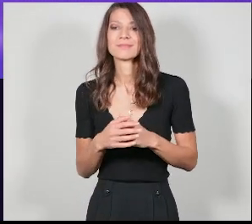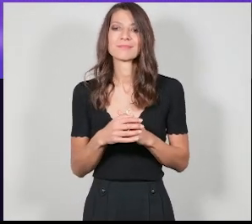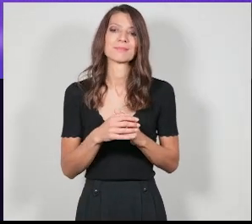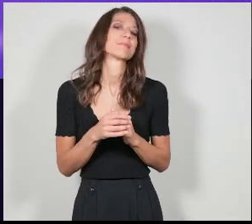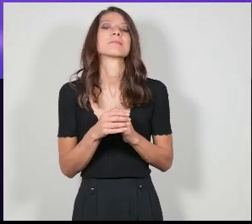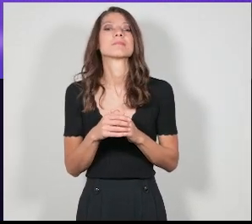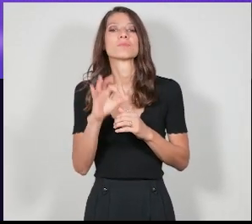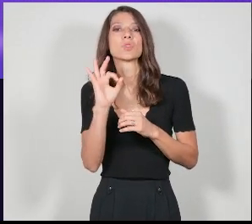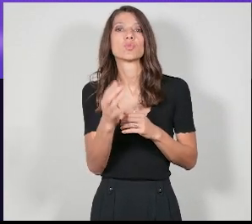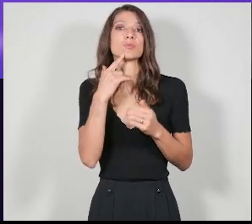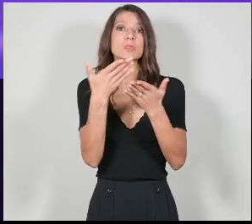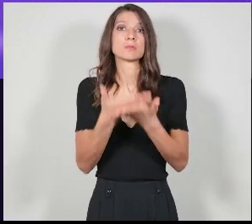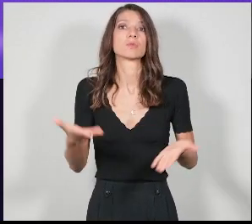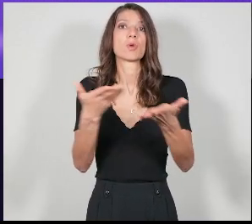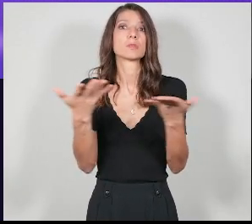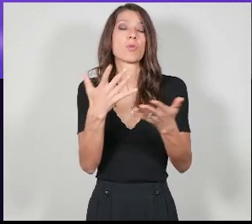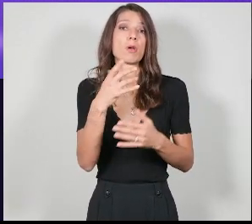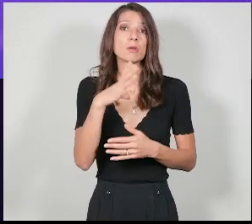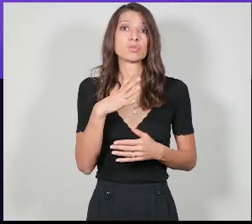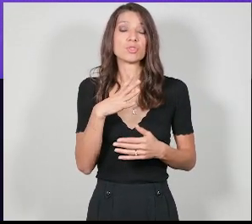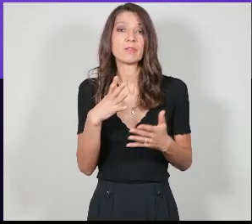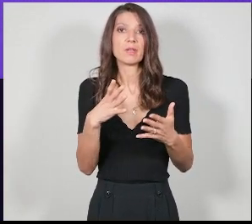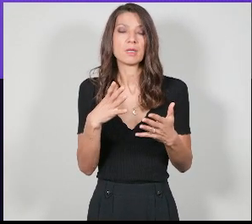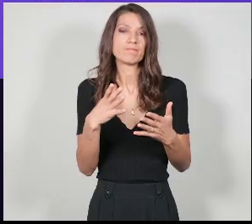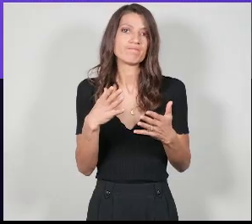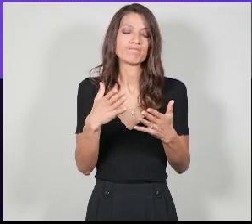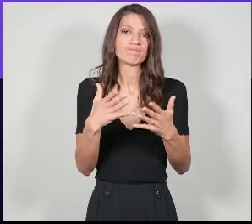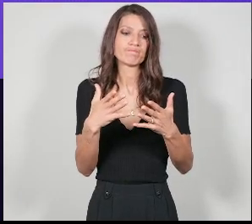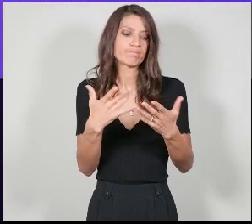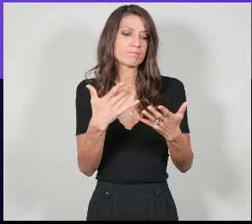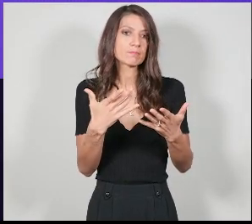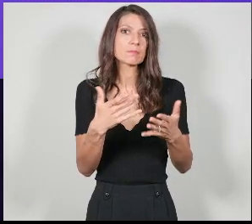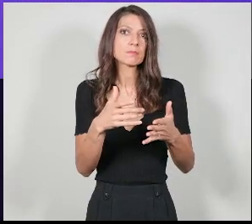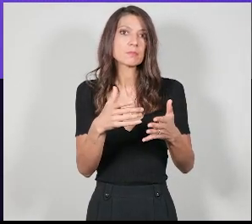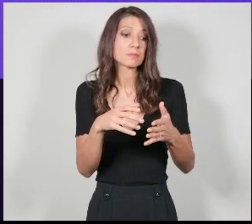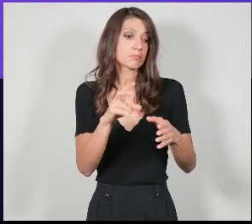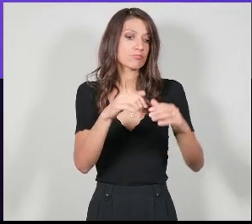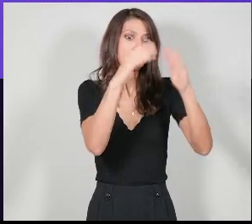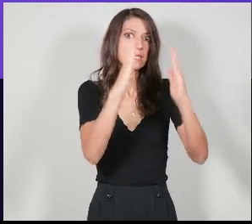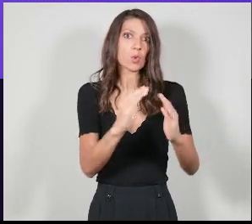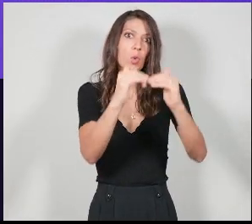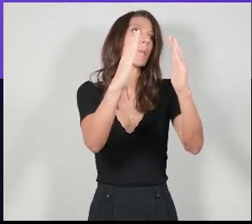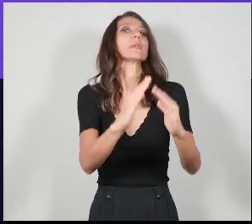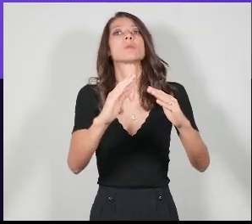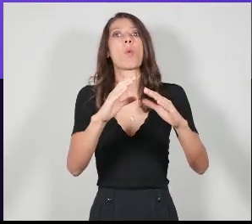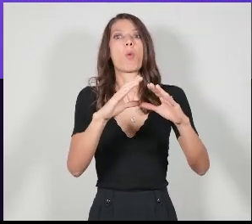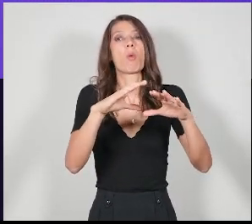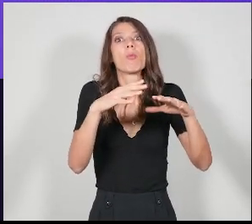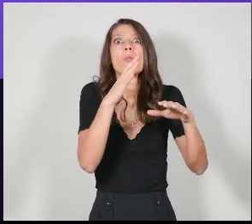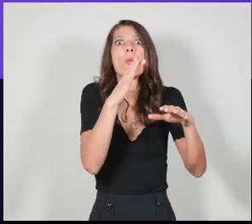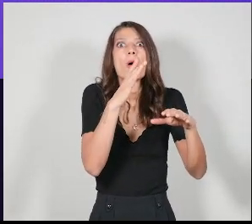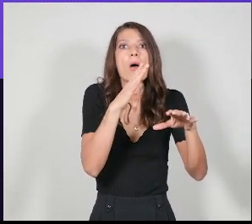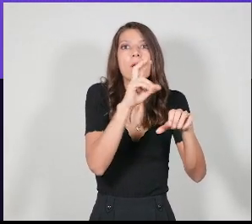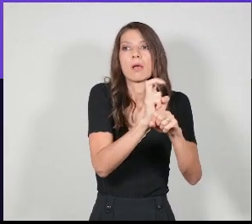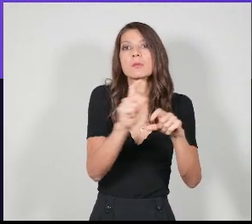une situation de double saturation à la fois des capacités de maintien à domicile, des EHPAD, avec